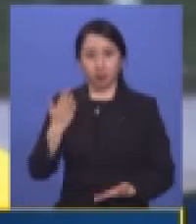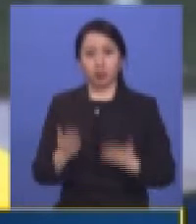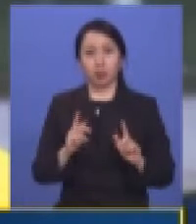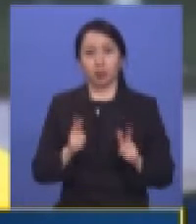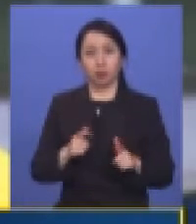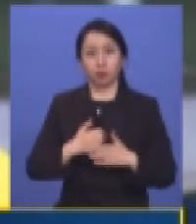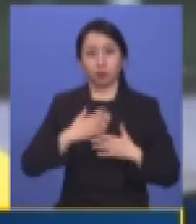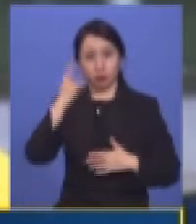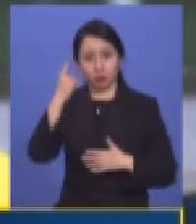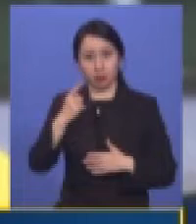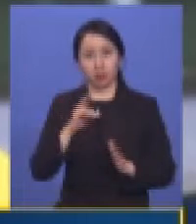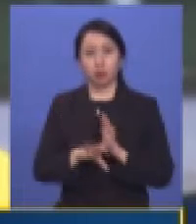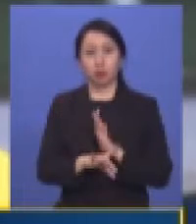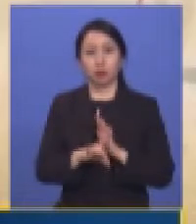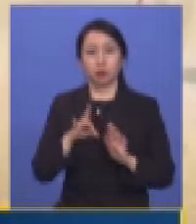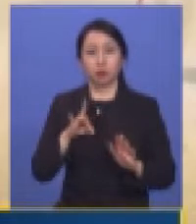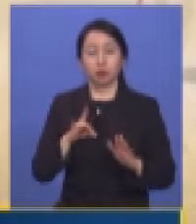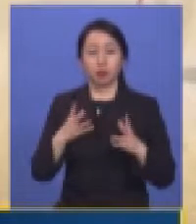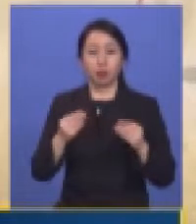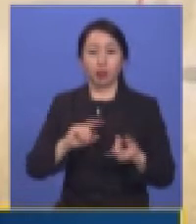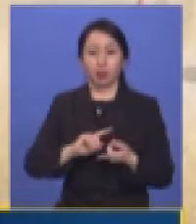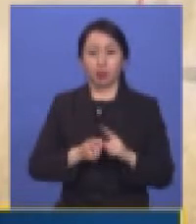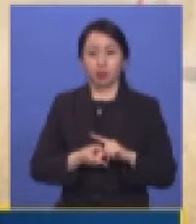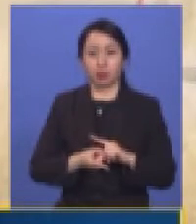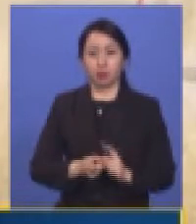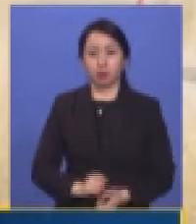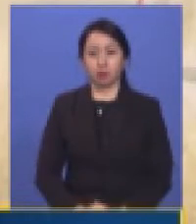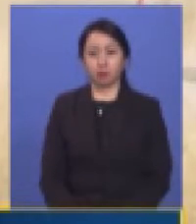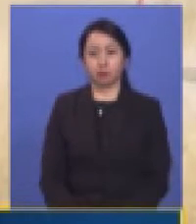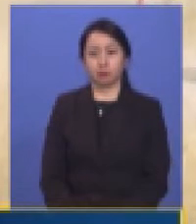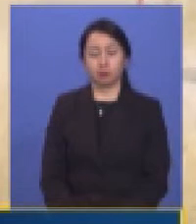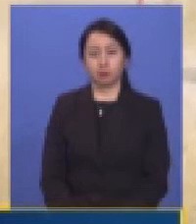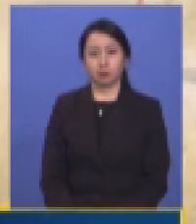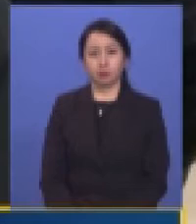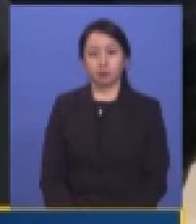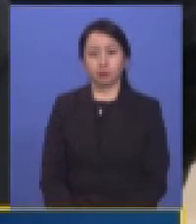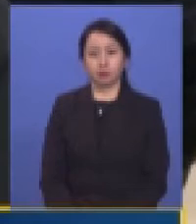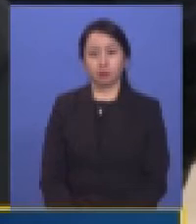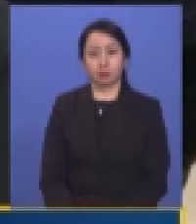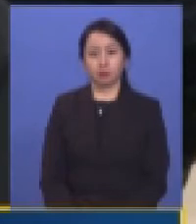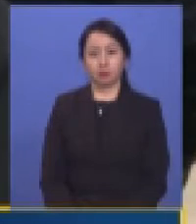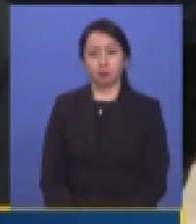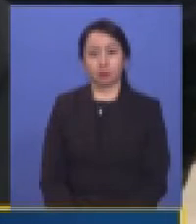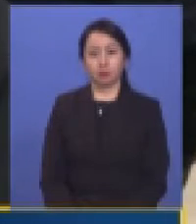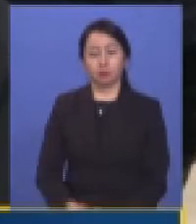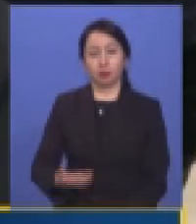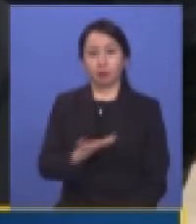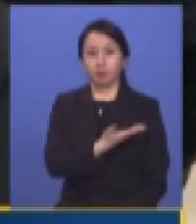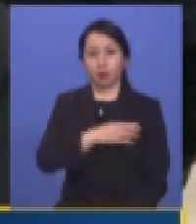если конечно большинство казахстанцев проголосуют за пакет изменений много